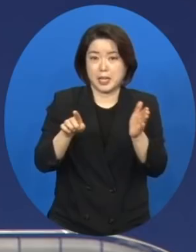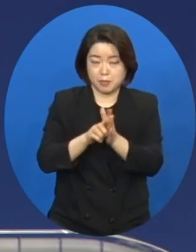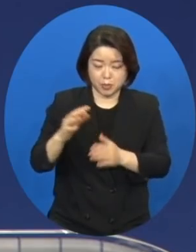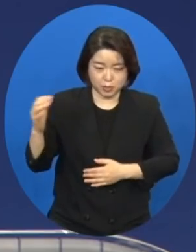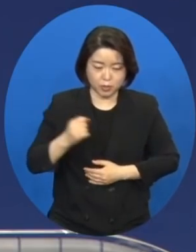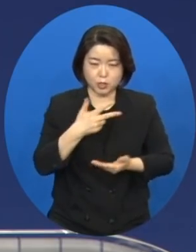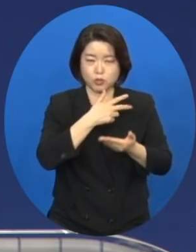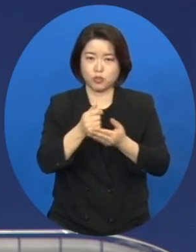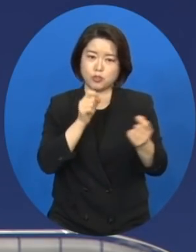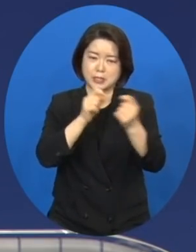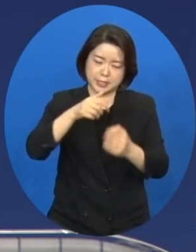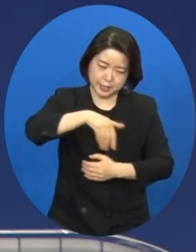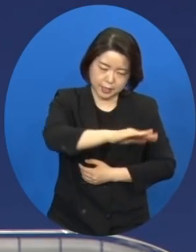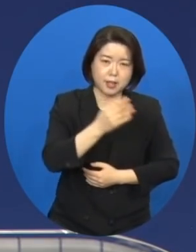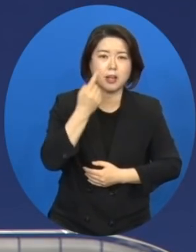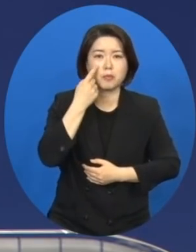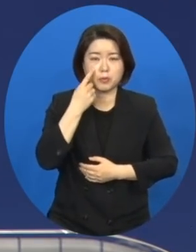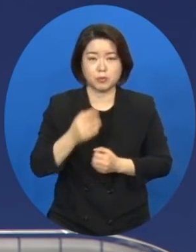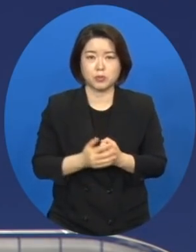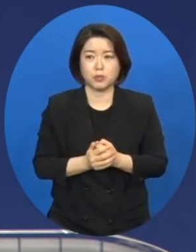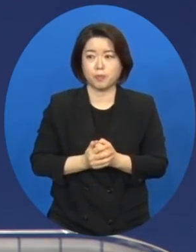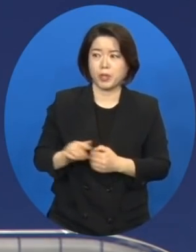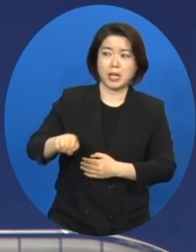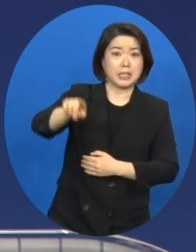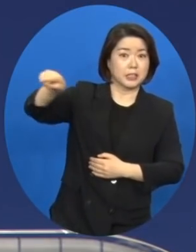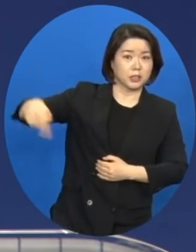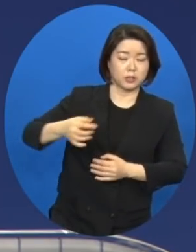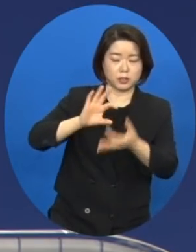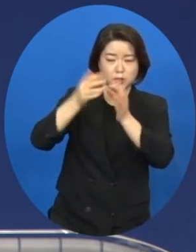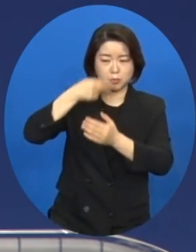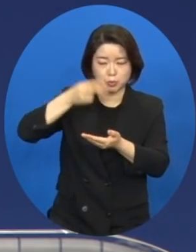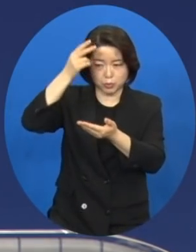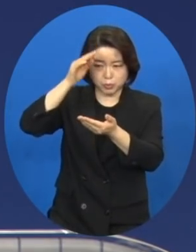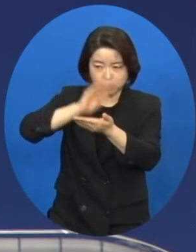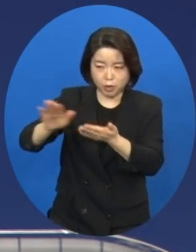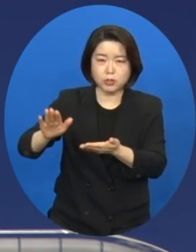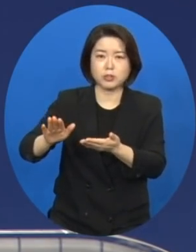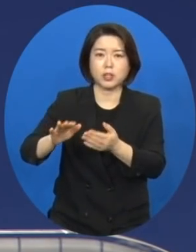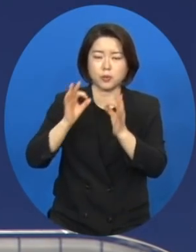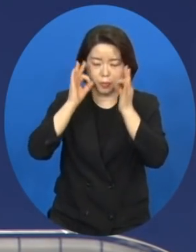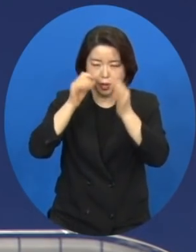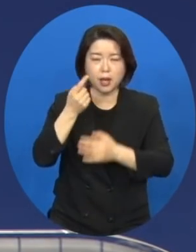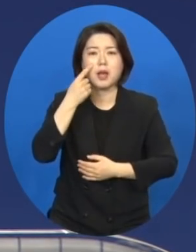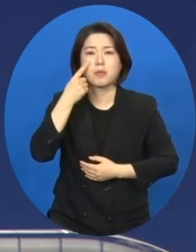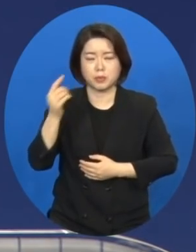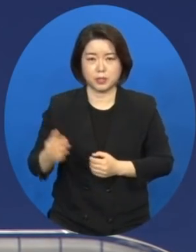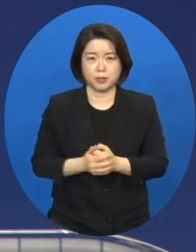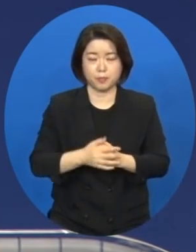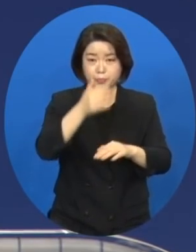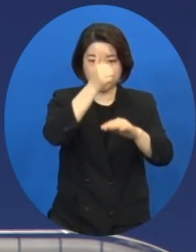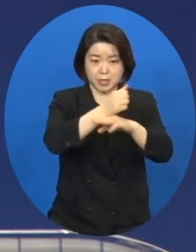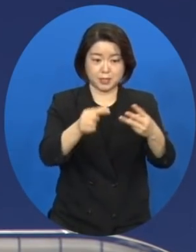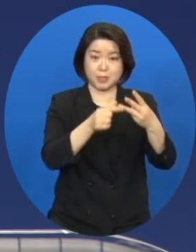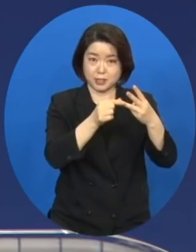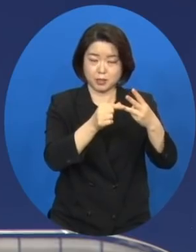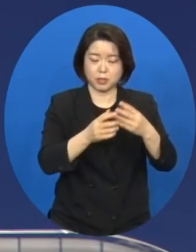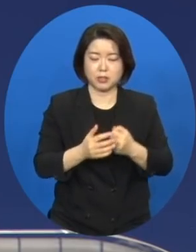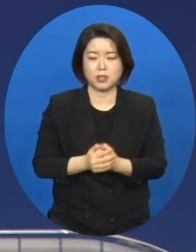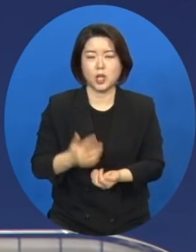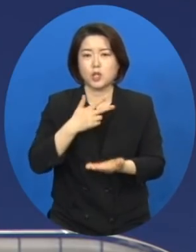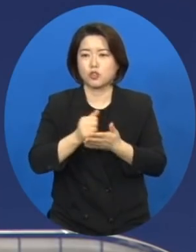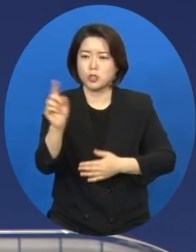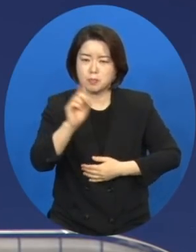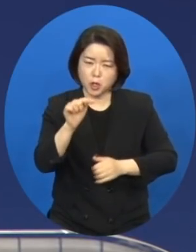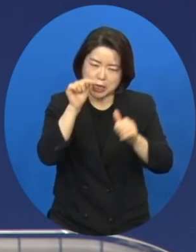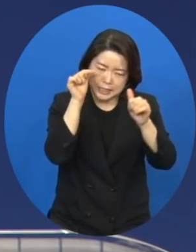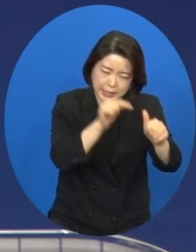나아가십시오. 저들에게 포도주가 떨어졌다라고 그렇게 간구하시길 바랍니다. 마지막입니다. 세 번째요. 주님이 무엇을 시키든지